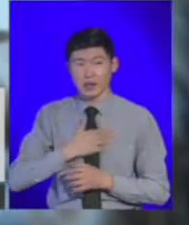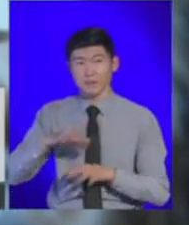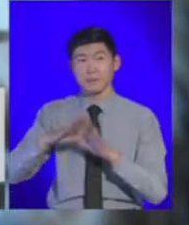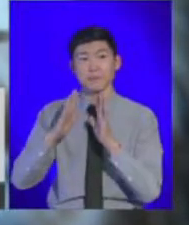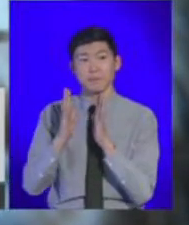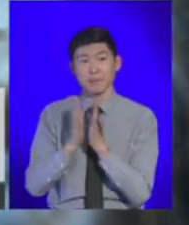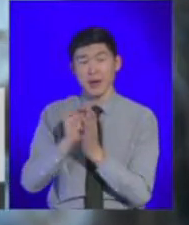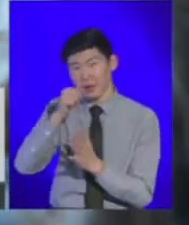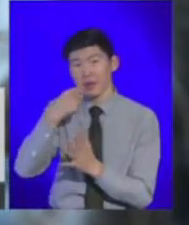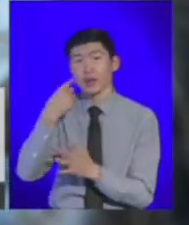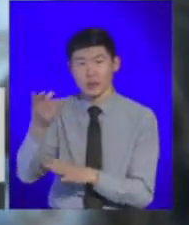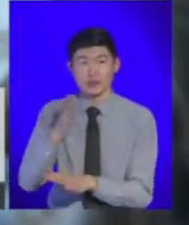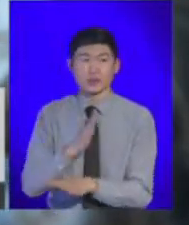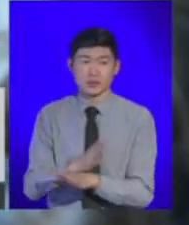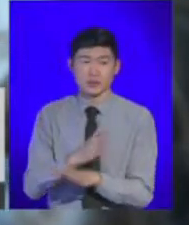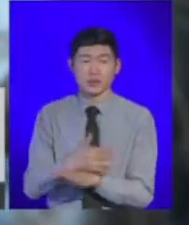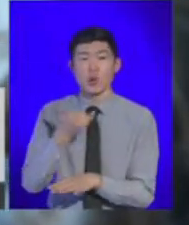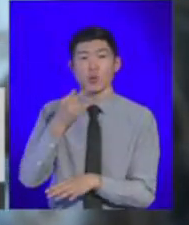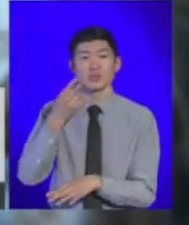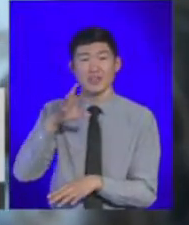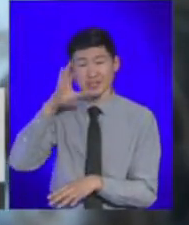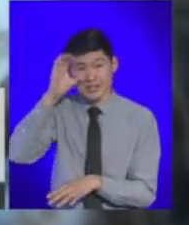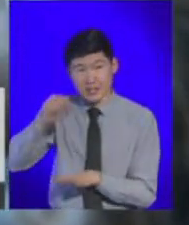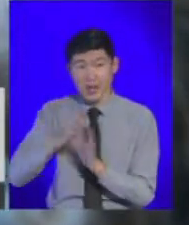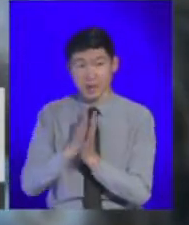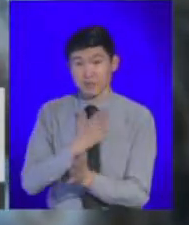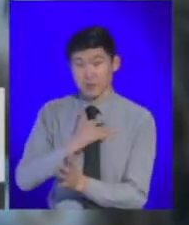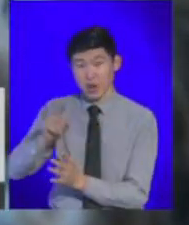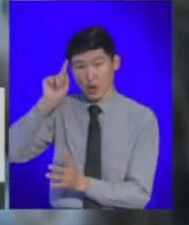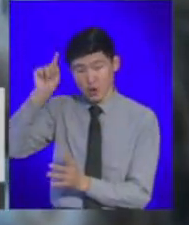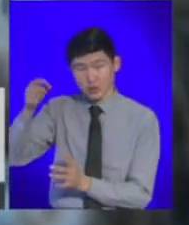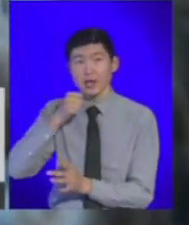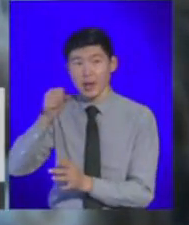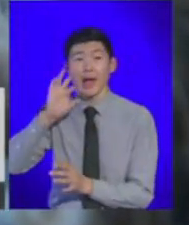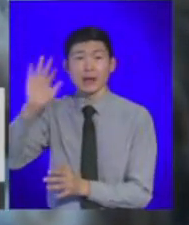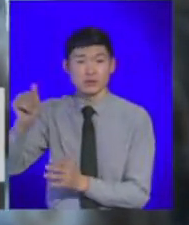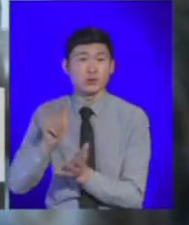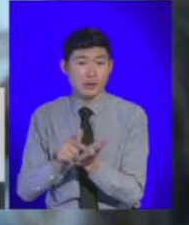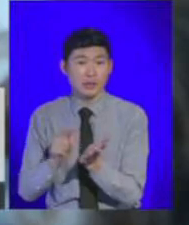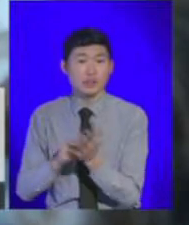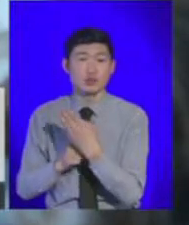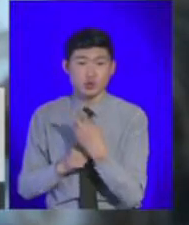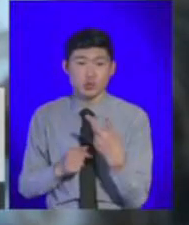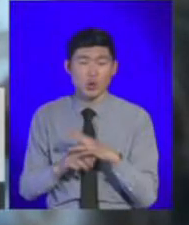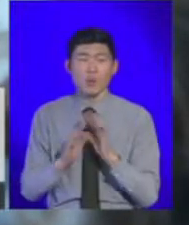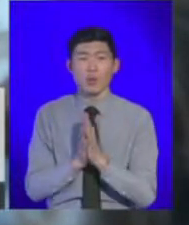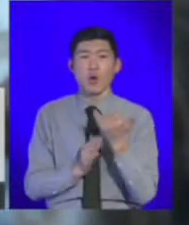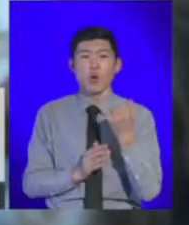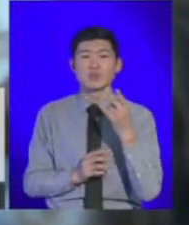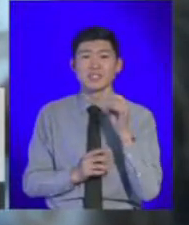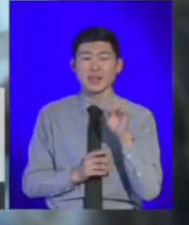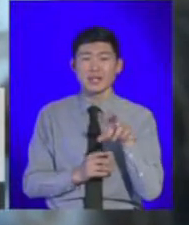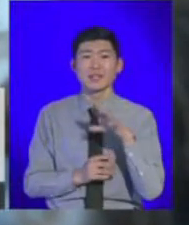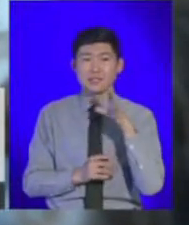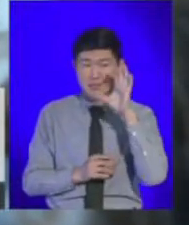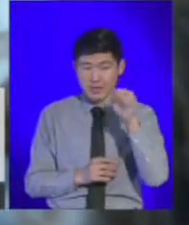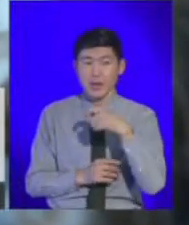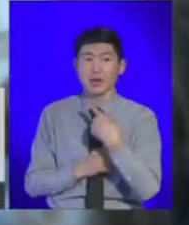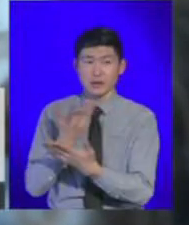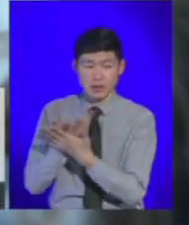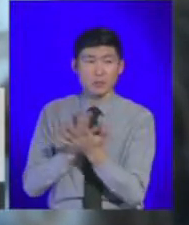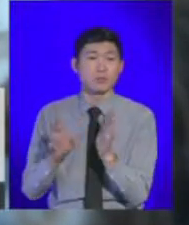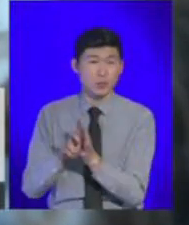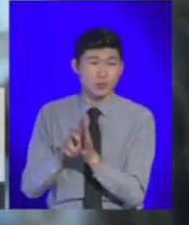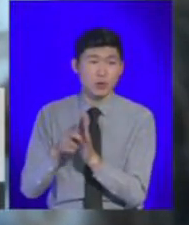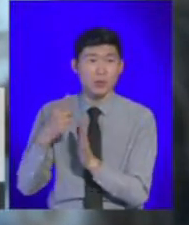хэлсэн. За уучрал сайд дээр яг энэний дараа очиод энэ тодруулгыг аваарай. Тэгэр уучрал сайд өөр чи ярилцлага өгнө гэсэн. Учир сайд